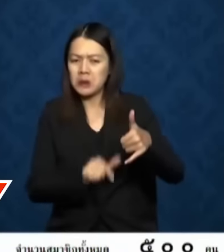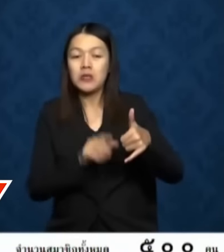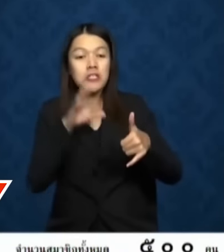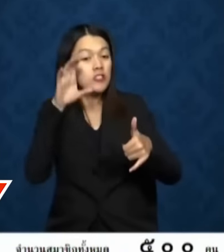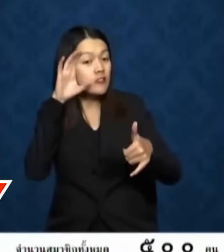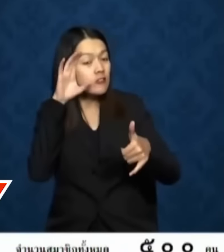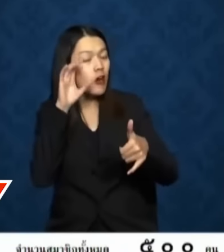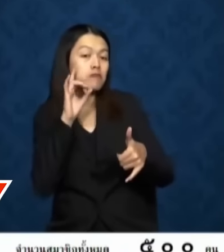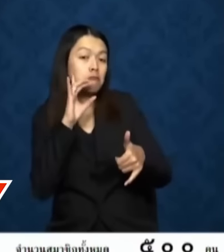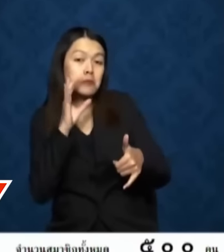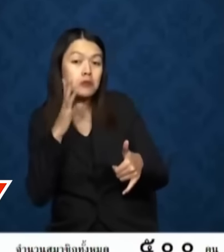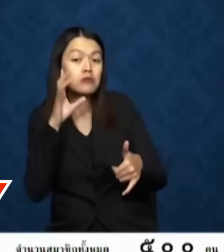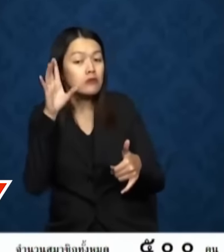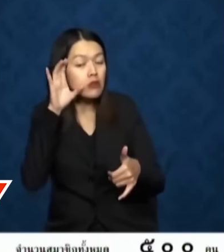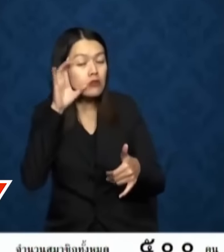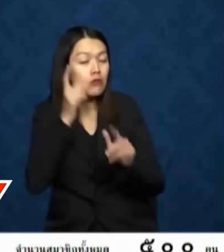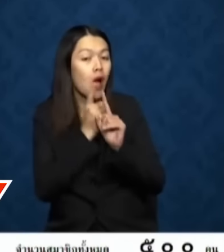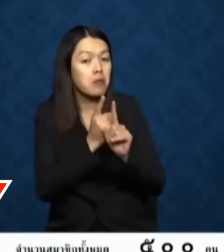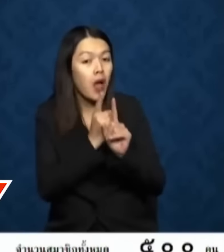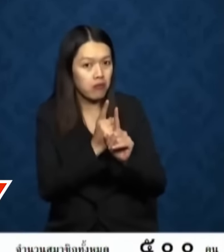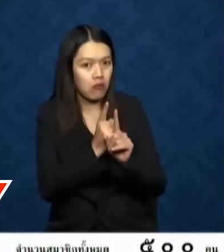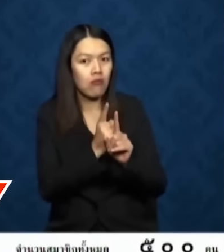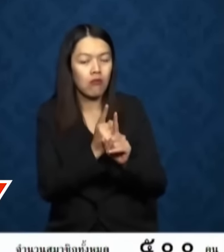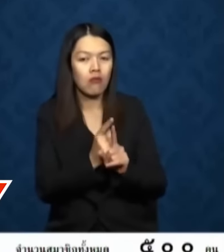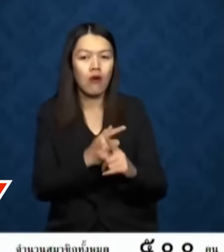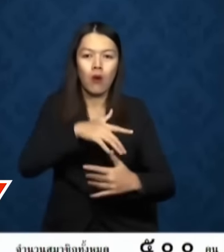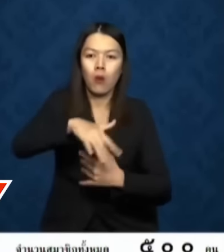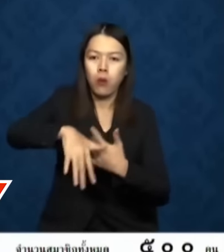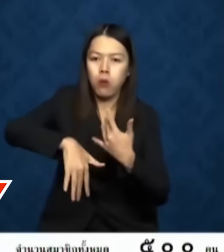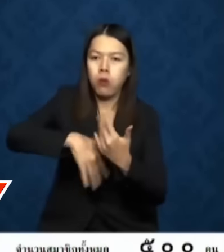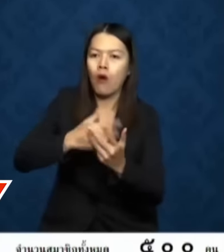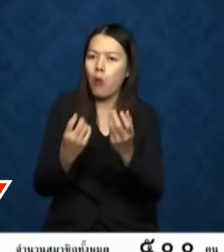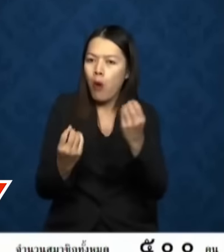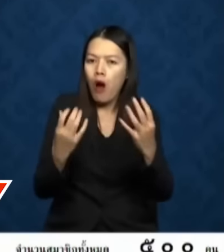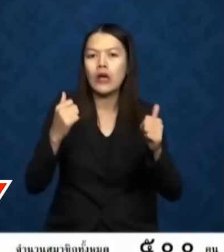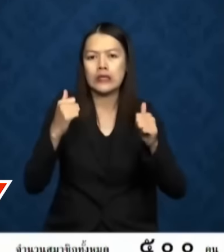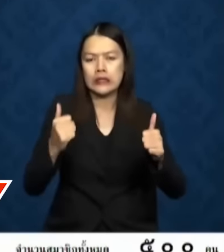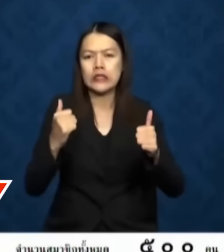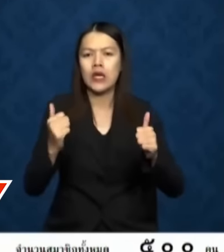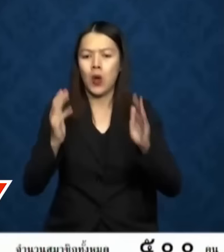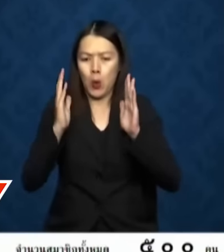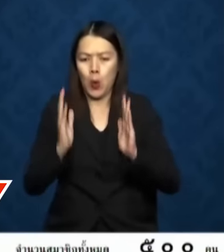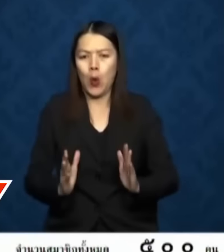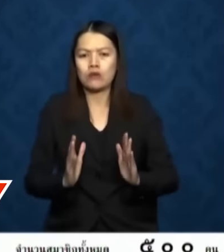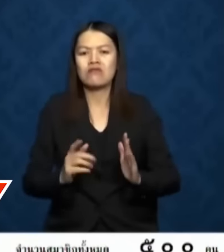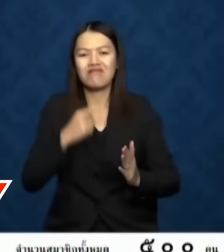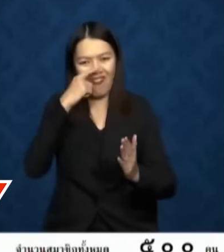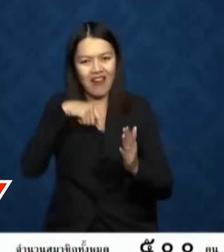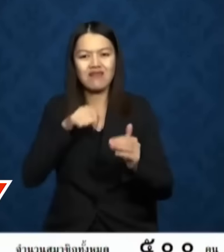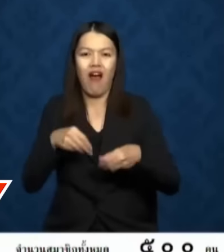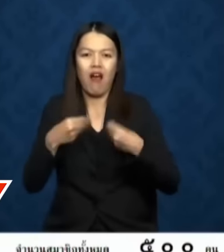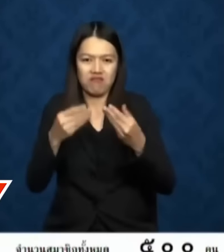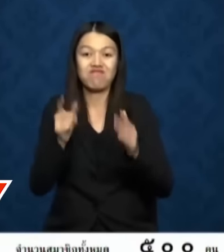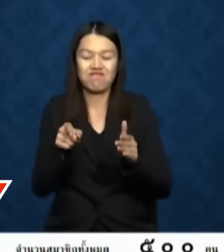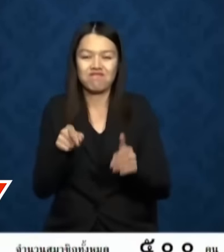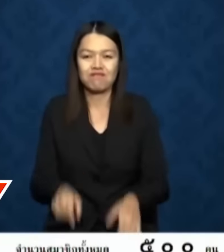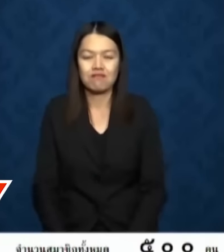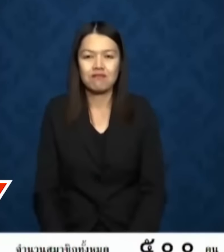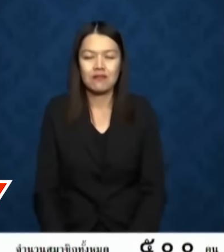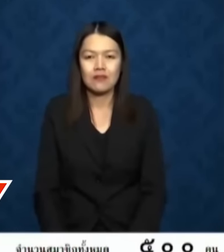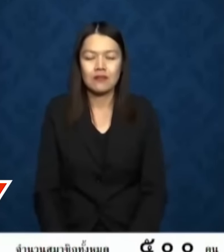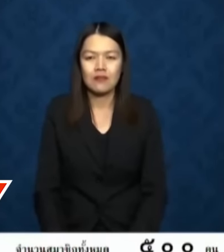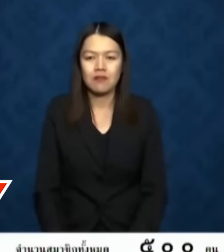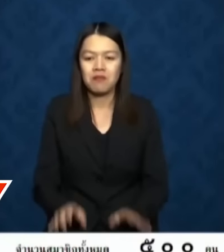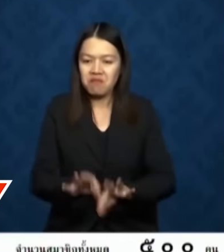ชื่อฟังเราควรจะสร้างระบบนิเวศที่ดีให้กับประชากรในประเทศไทยครับและแน่น